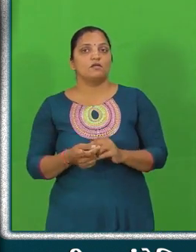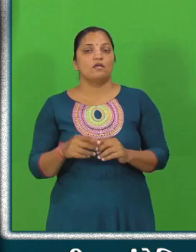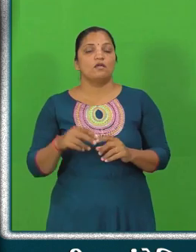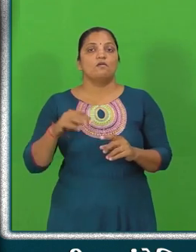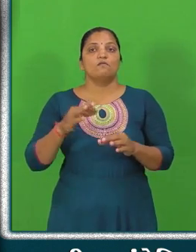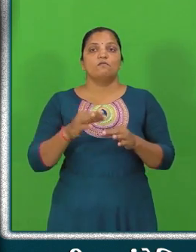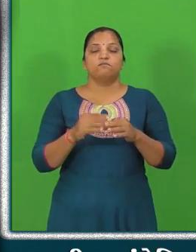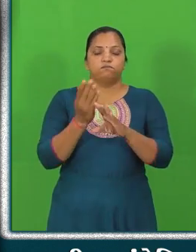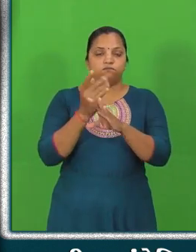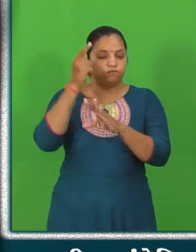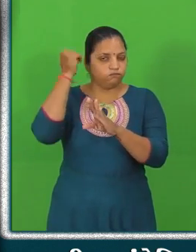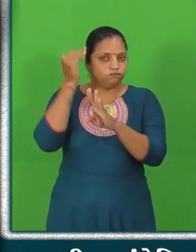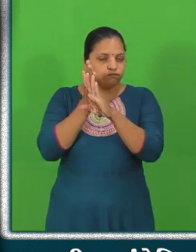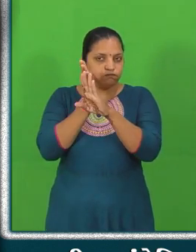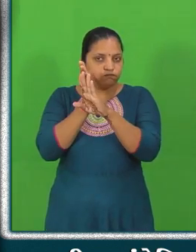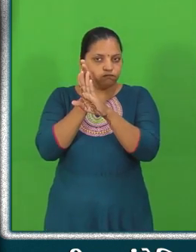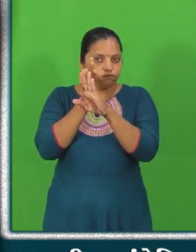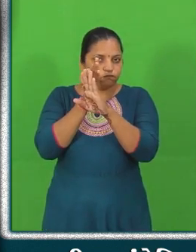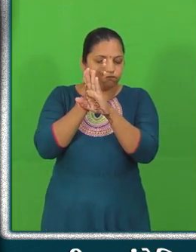પ્રતિબિંબ ક્યાં મળ્યું।